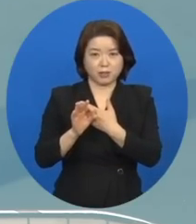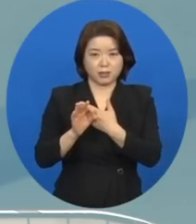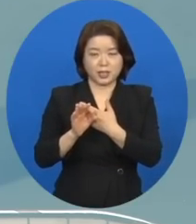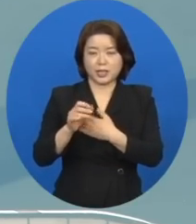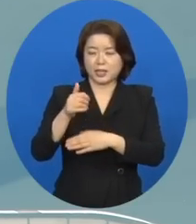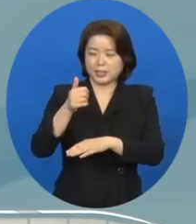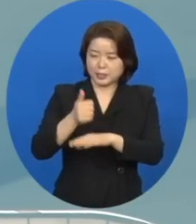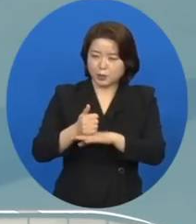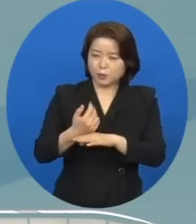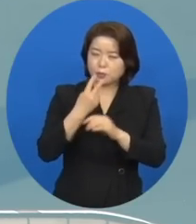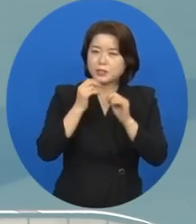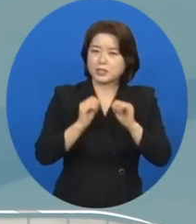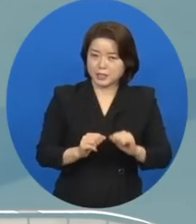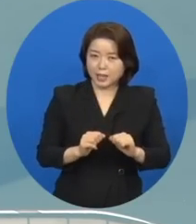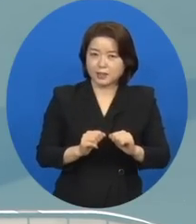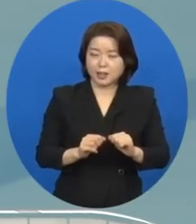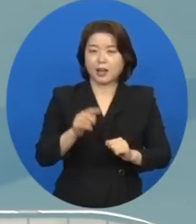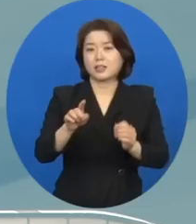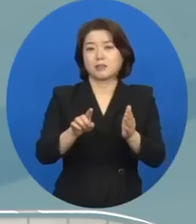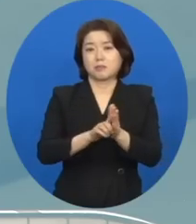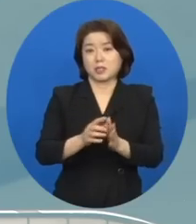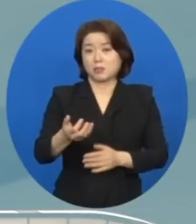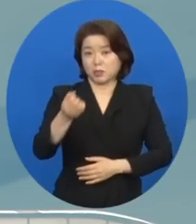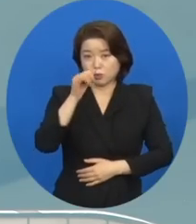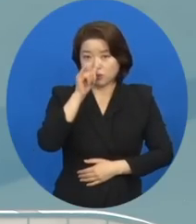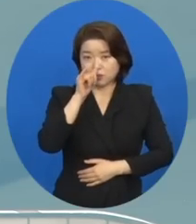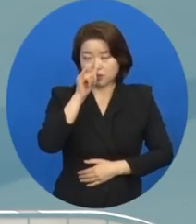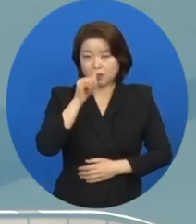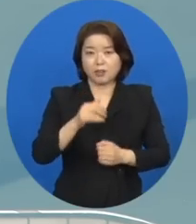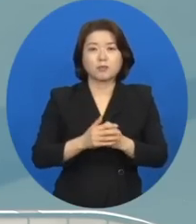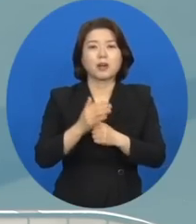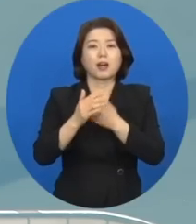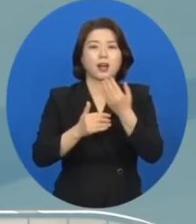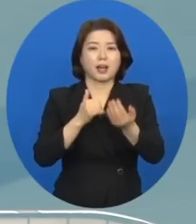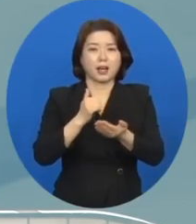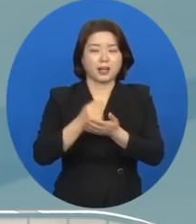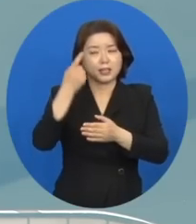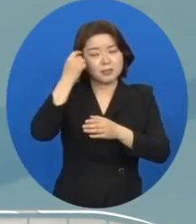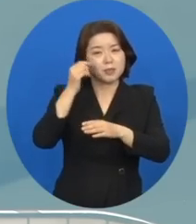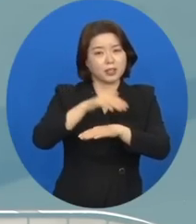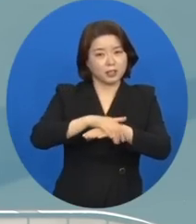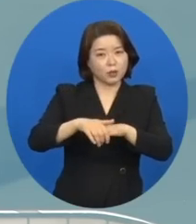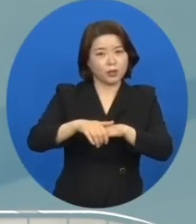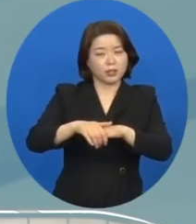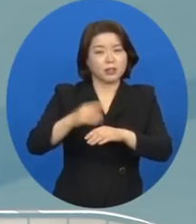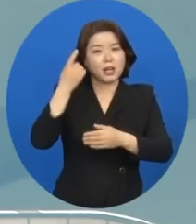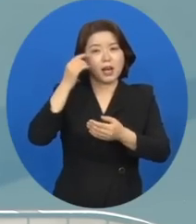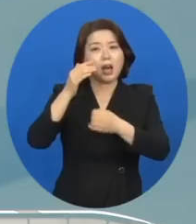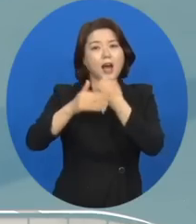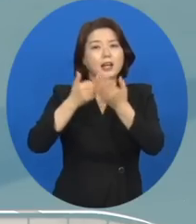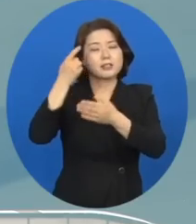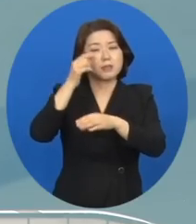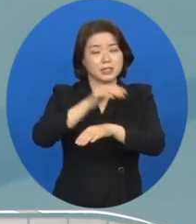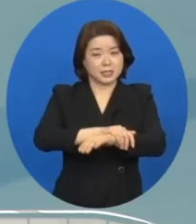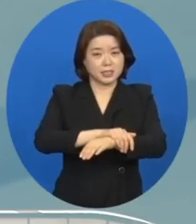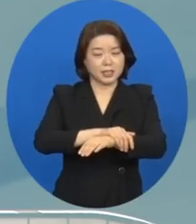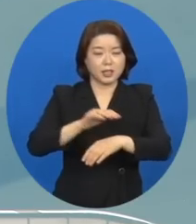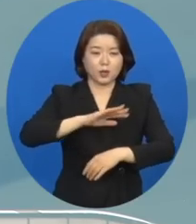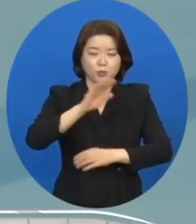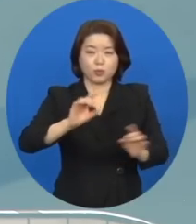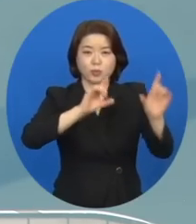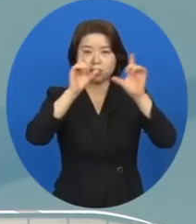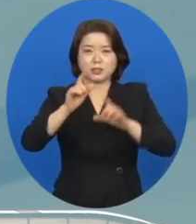결국에는 산다라고 하는 그 믿음이 있으면요, 하나님의 모략이, 하나님의 지혜가 우리의 삶을 기가